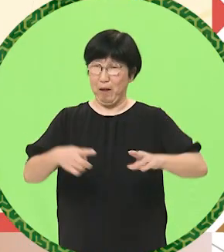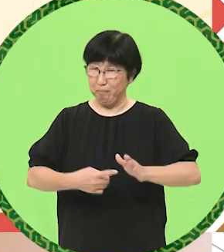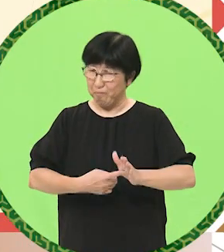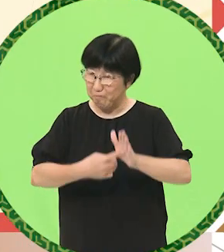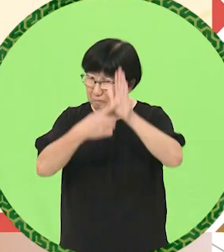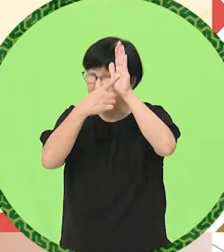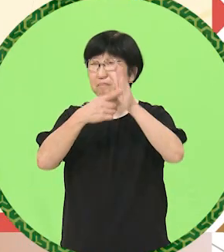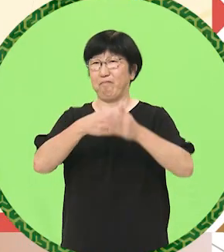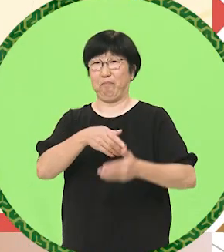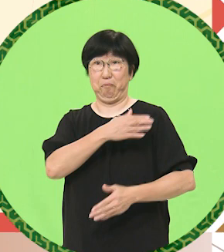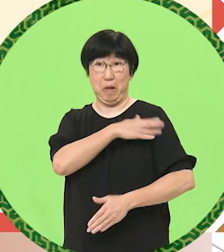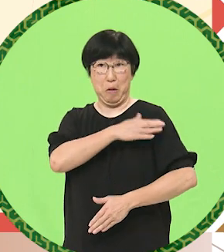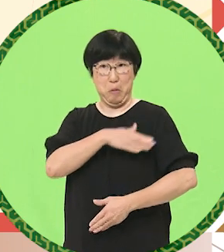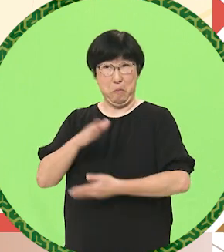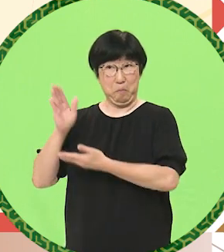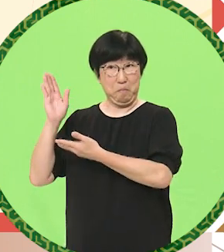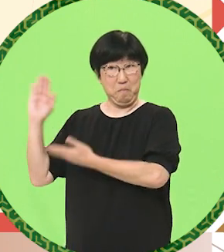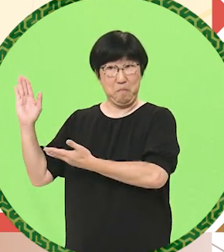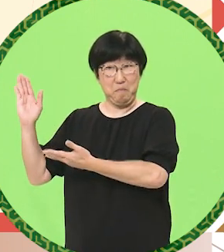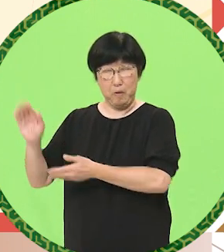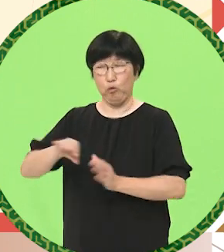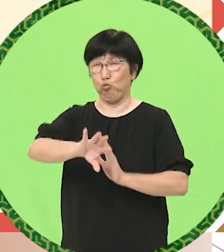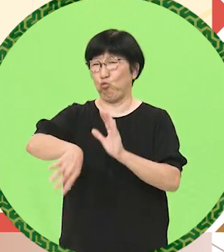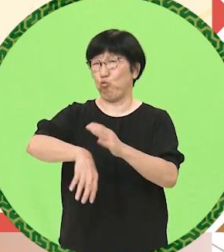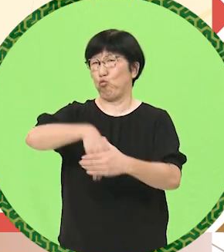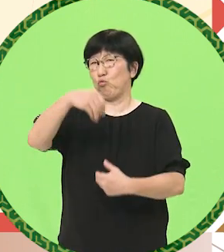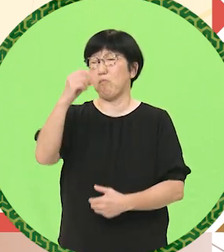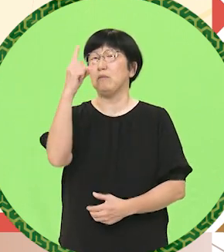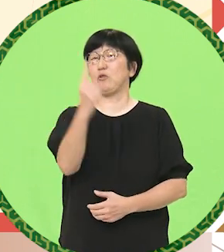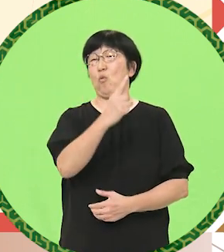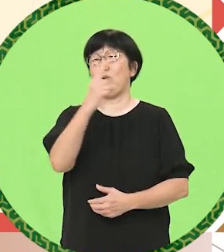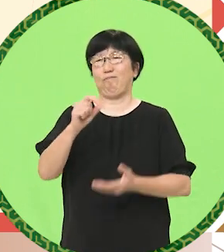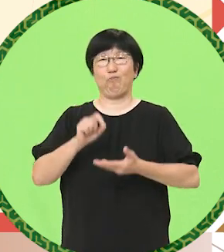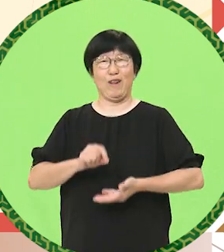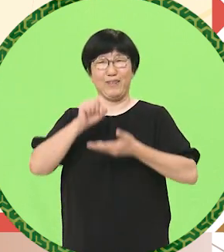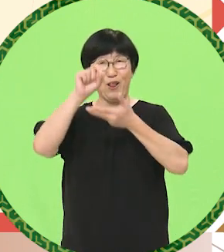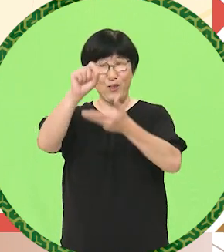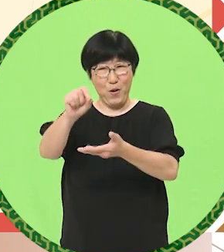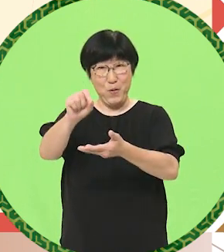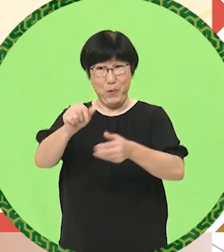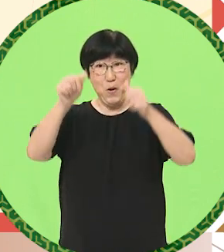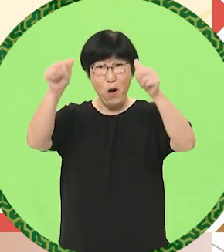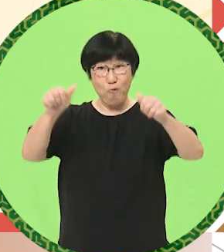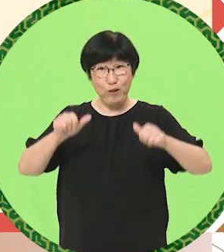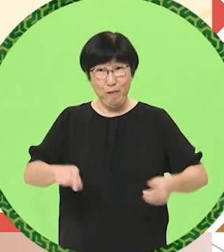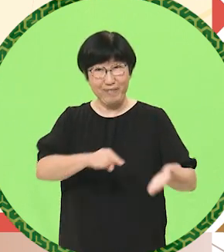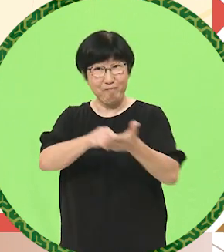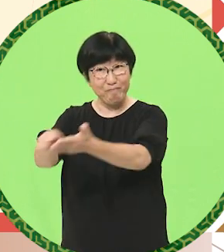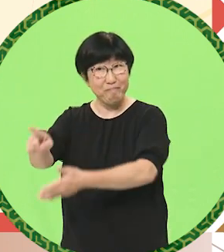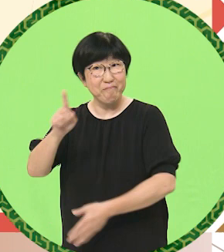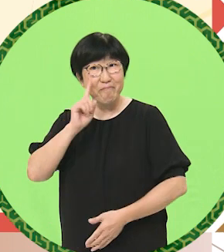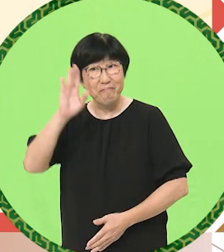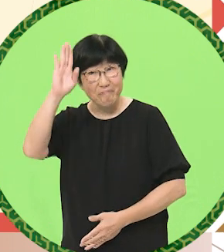特産品の中からご覧の商品を抽選で1名の方にプレゼントするぞい。番